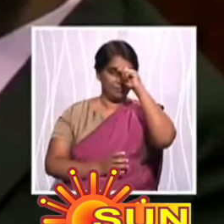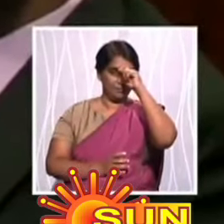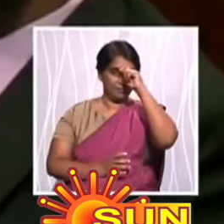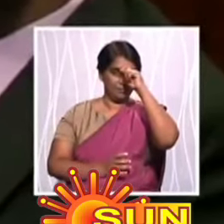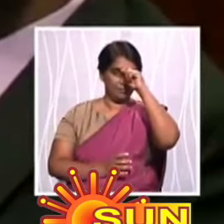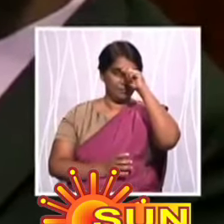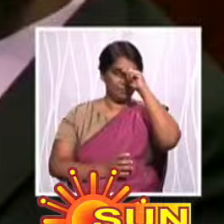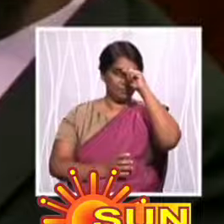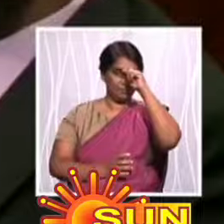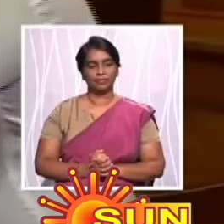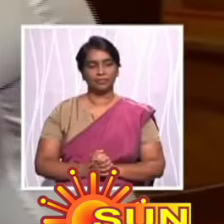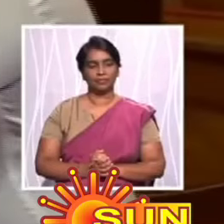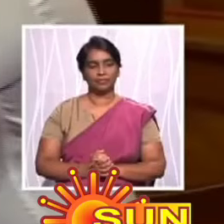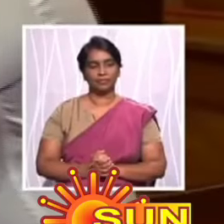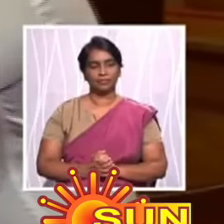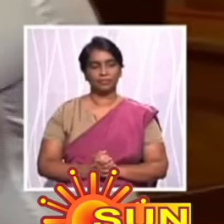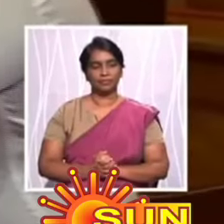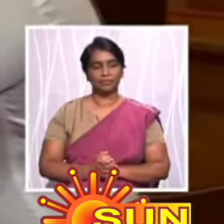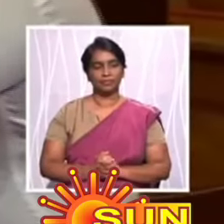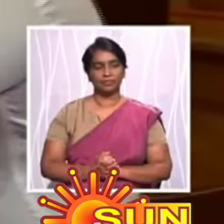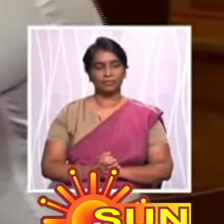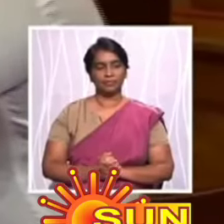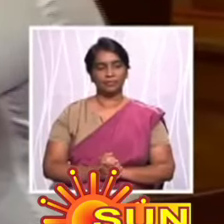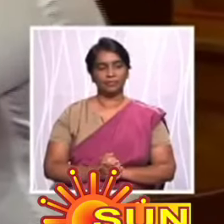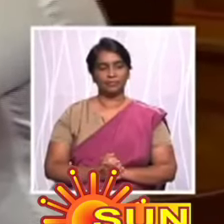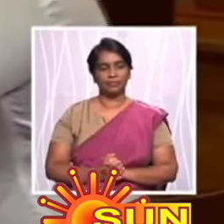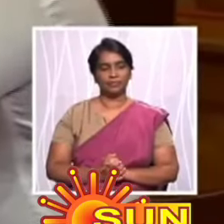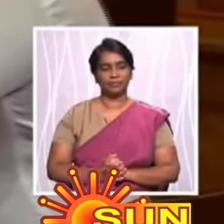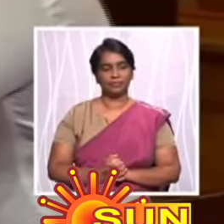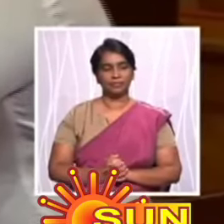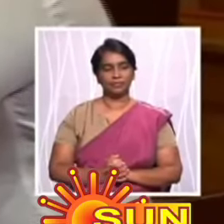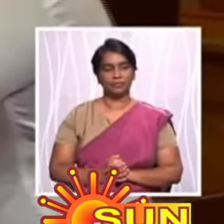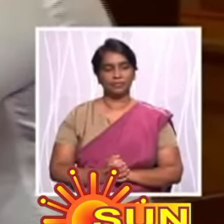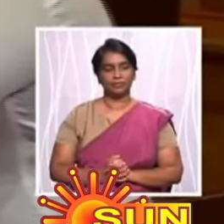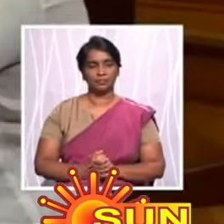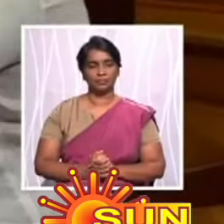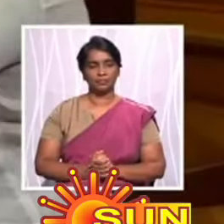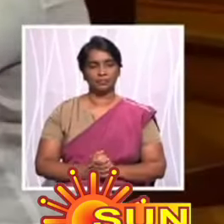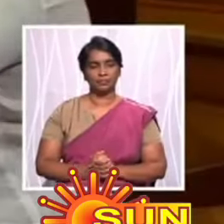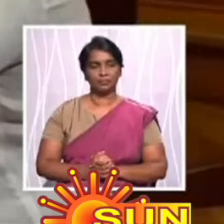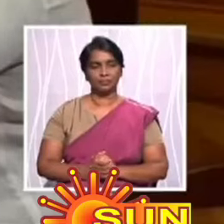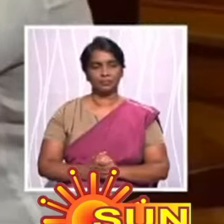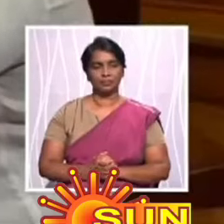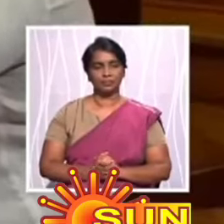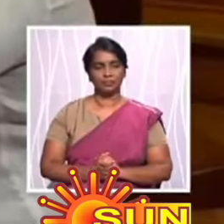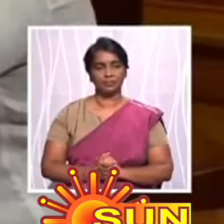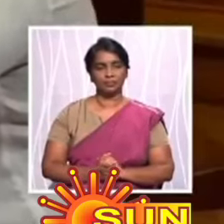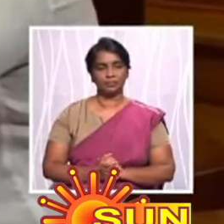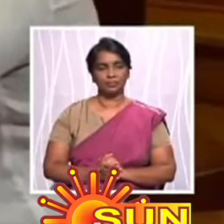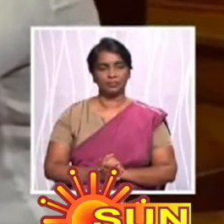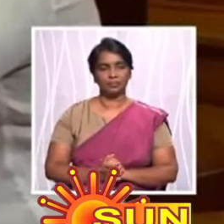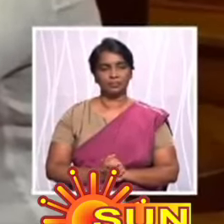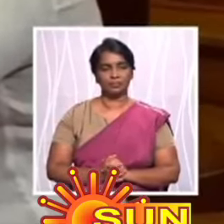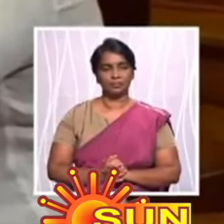இலங்கையின் சட்ட விதிகளின் படி 30 அமைச்சர்கள் 40 இணை அமைச்சர்கள் வரை நியமிக்கலாம் எனினும் பொருளாதார நெருக்கடி